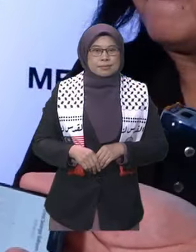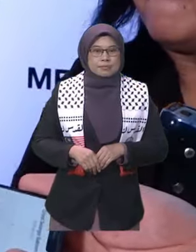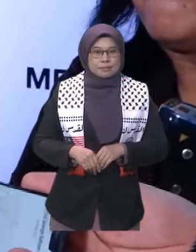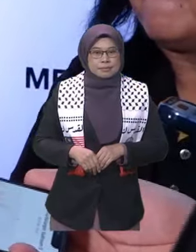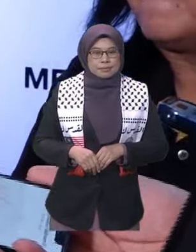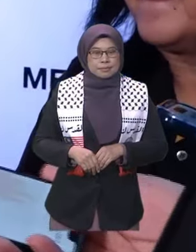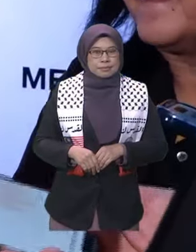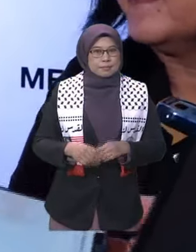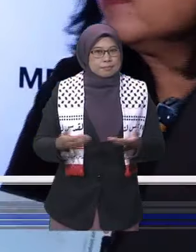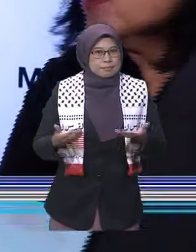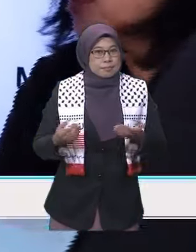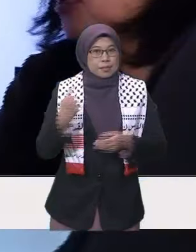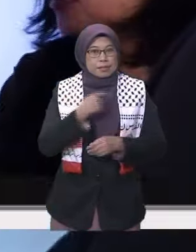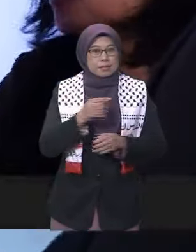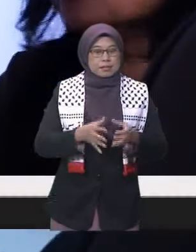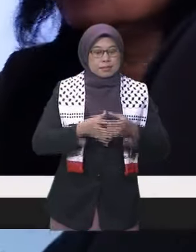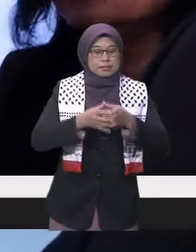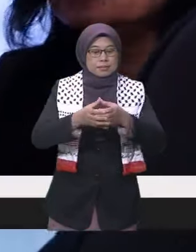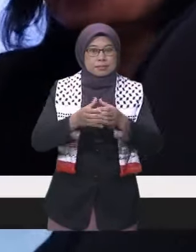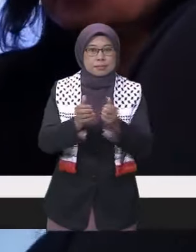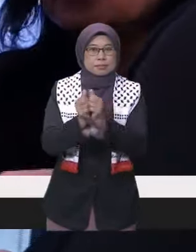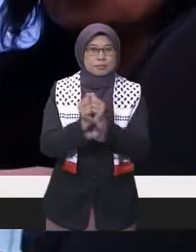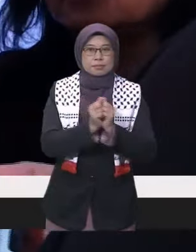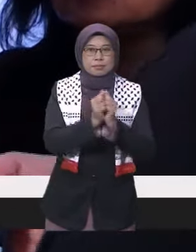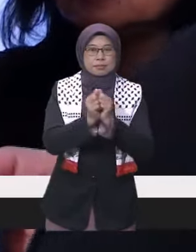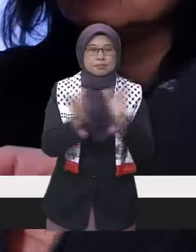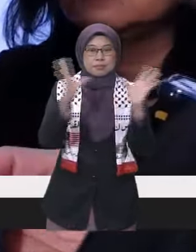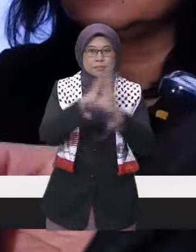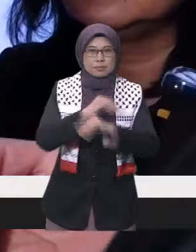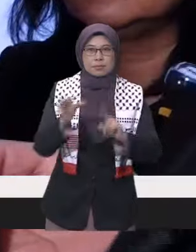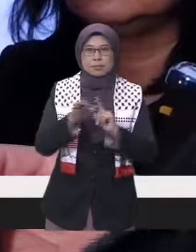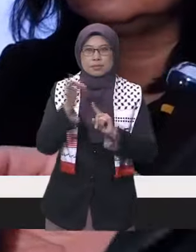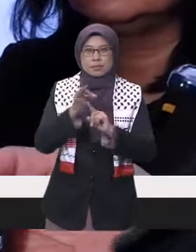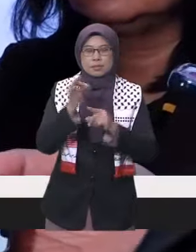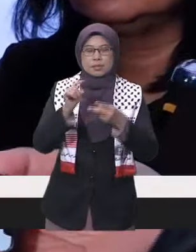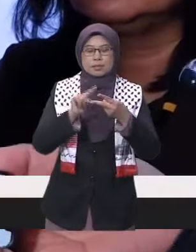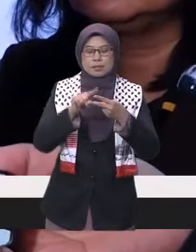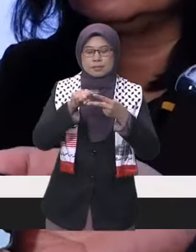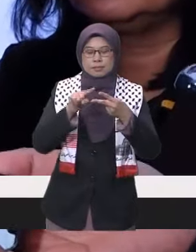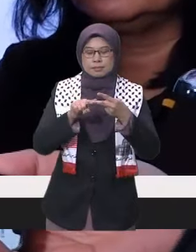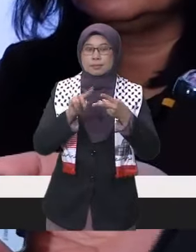peganti kita akan bergerakers saraak danulau Pang dana